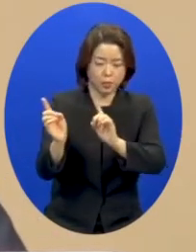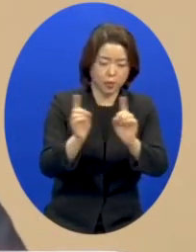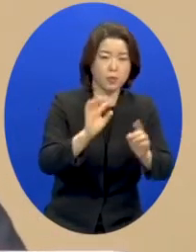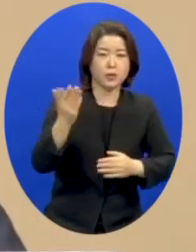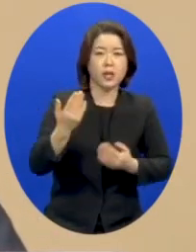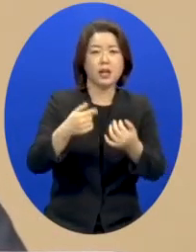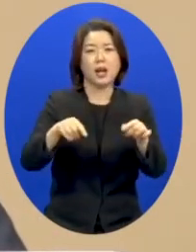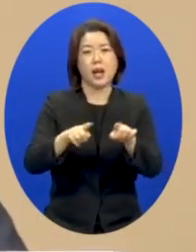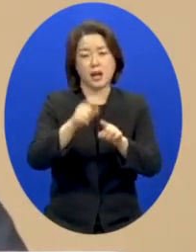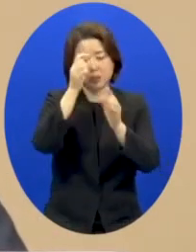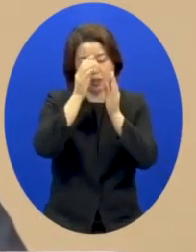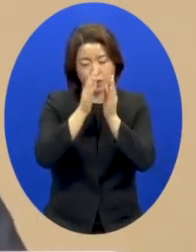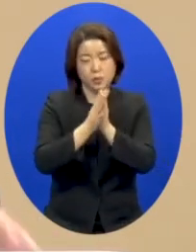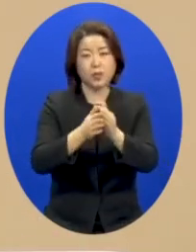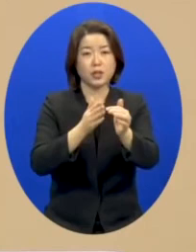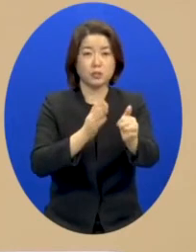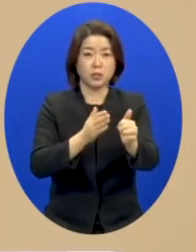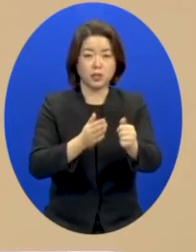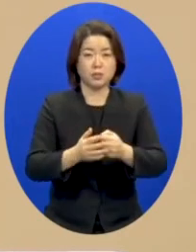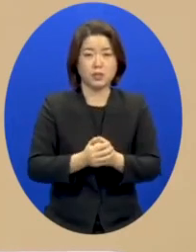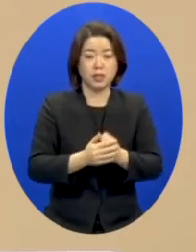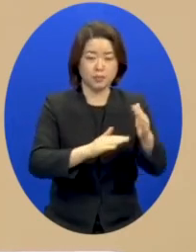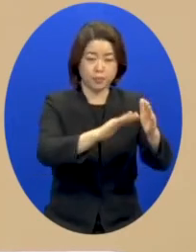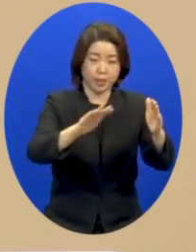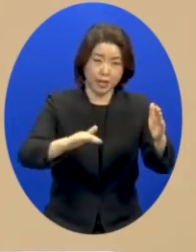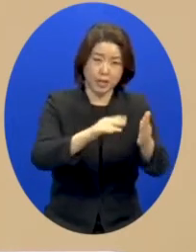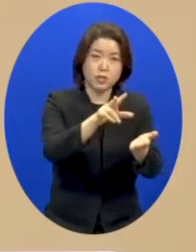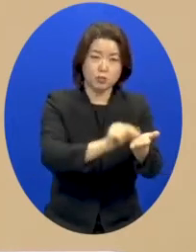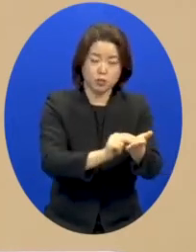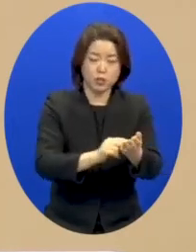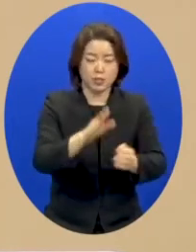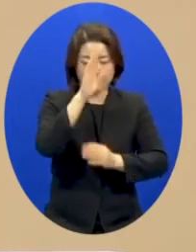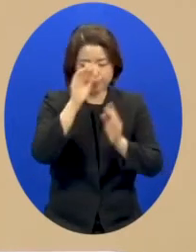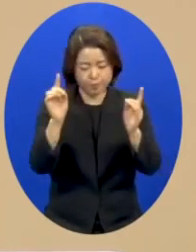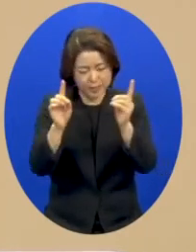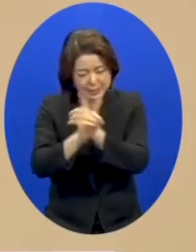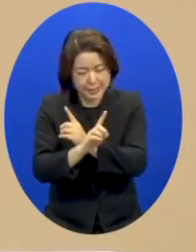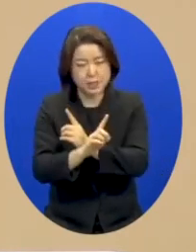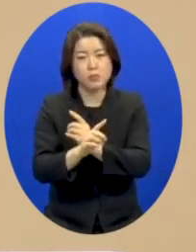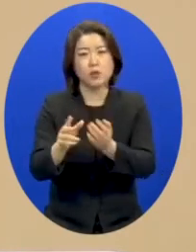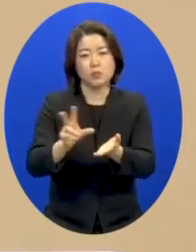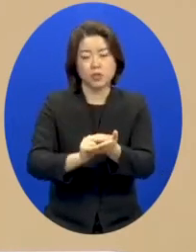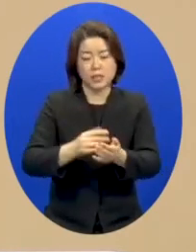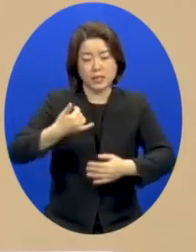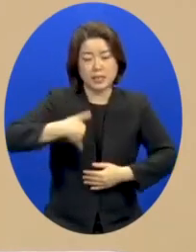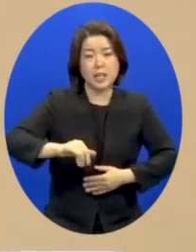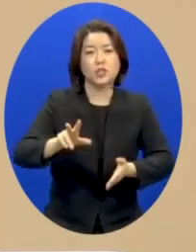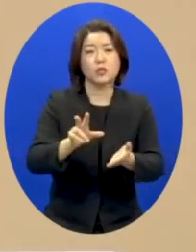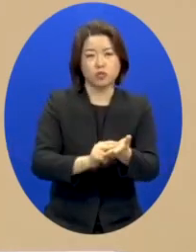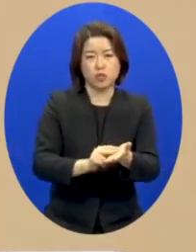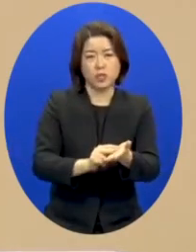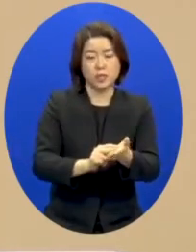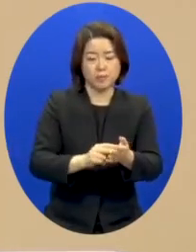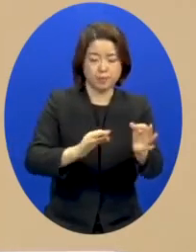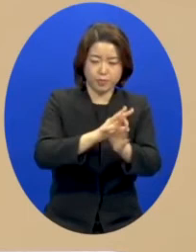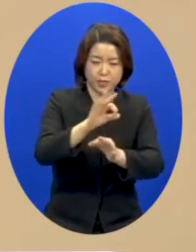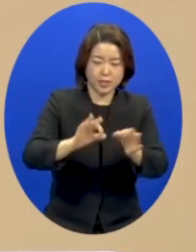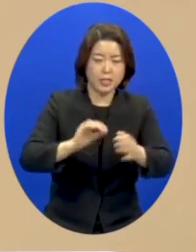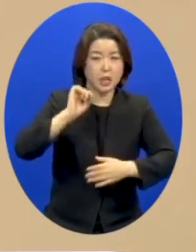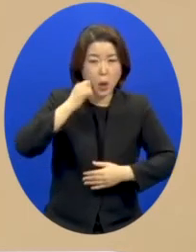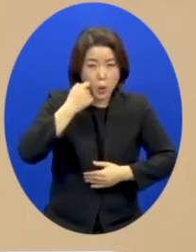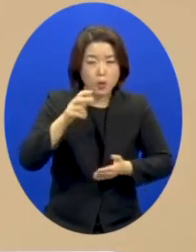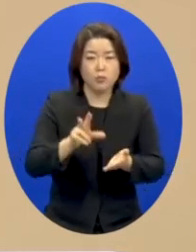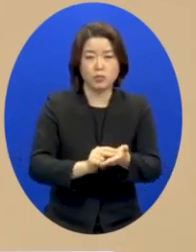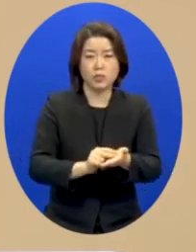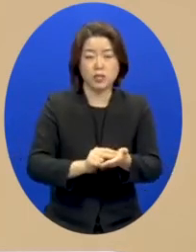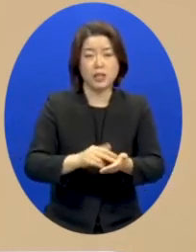함께 기도하셨으면 좋겠습니다. 가정 문제, 치유의 질병의 문제, 자녀의 문제, 재정적인 어려움의 문제,